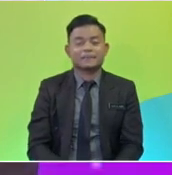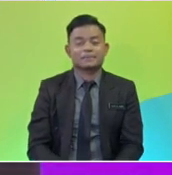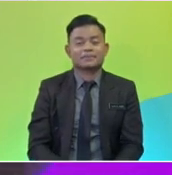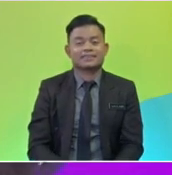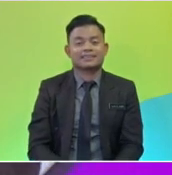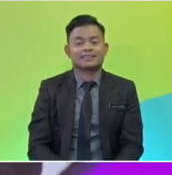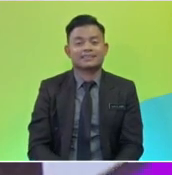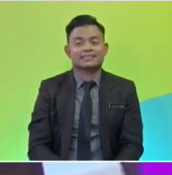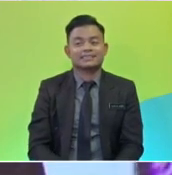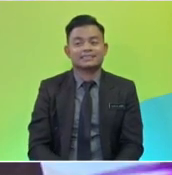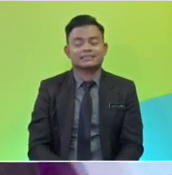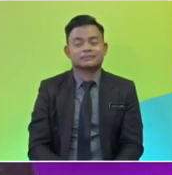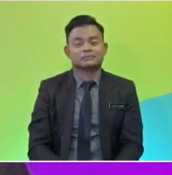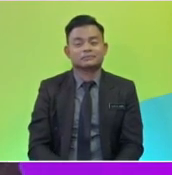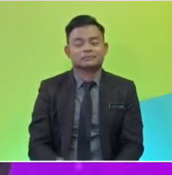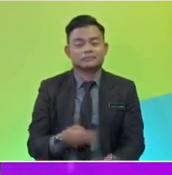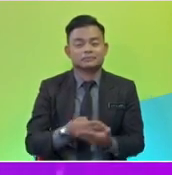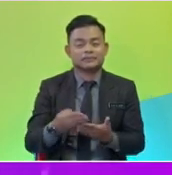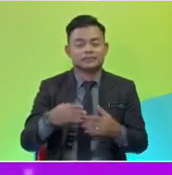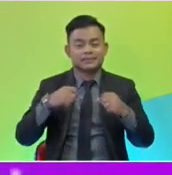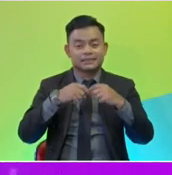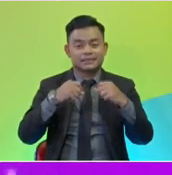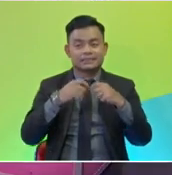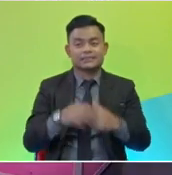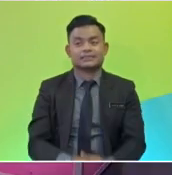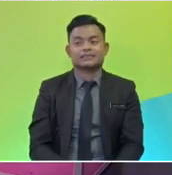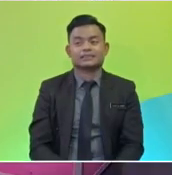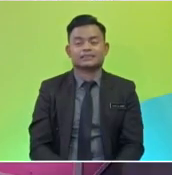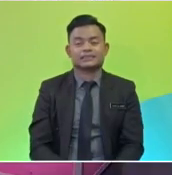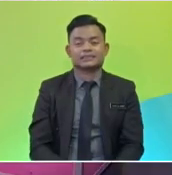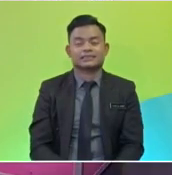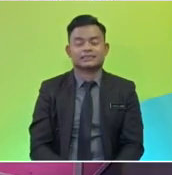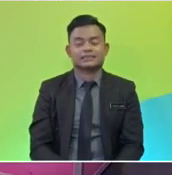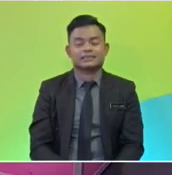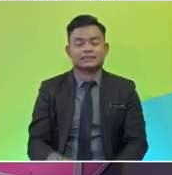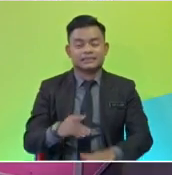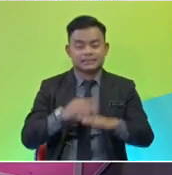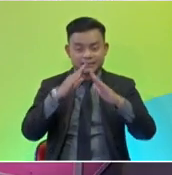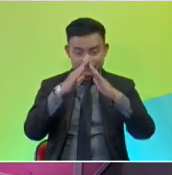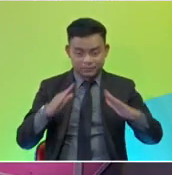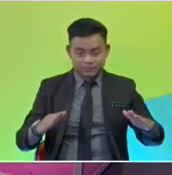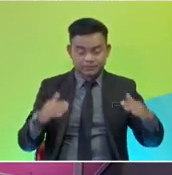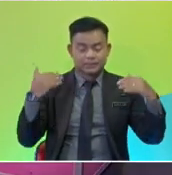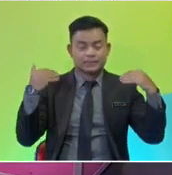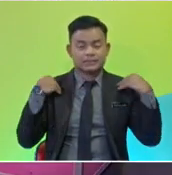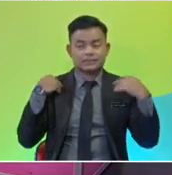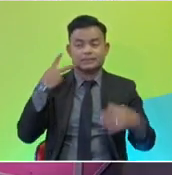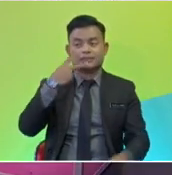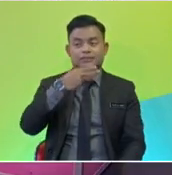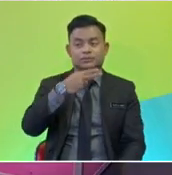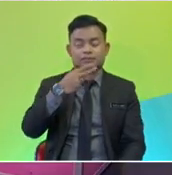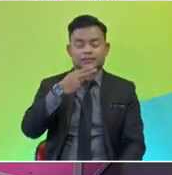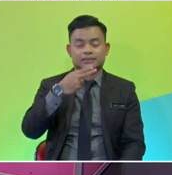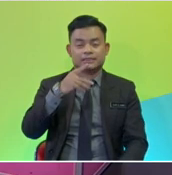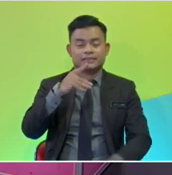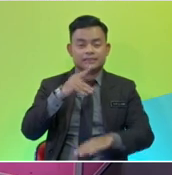itualah barang elektrik okey selain Tu juga di rumah Ada gunting oi gunting di sekolah pun ada